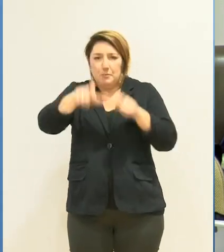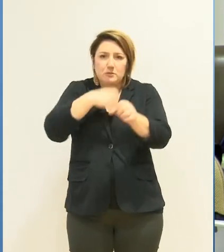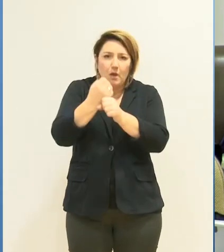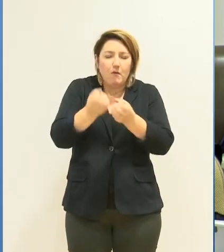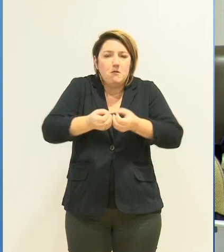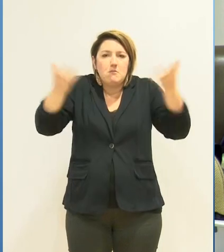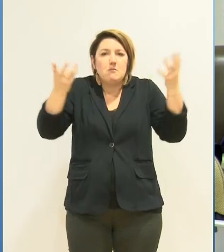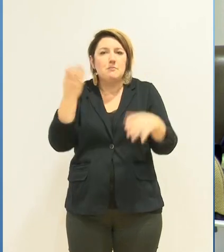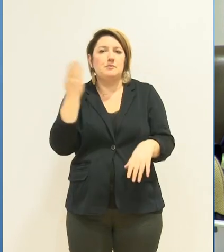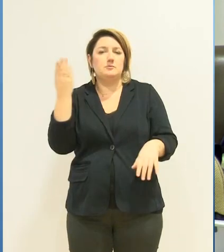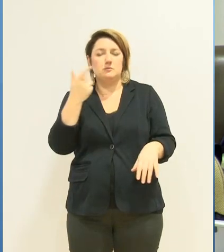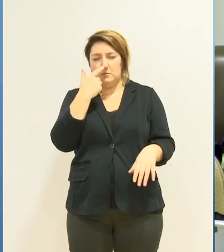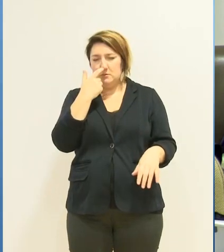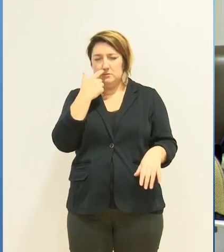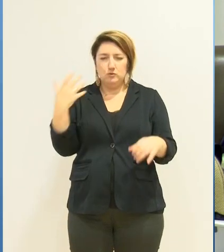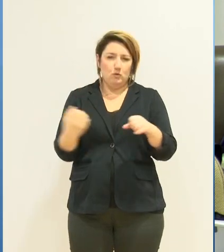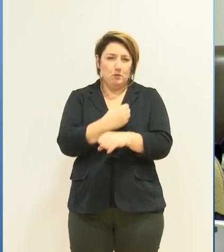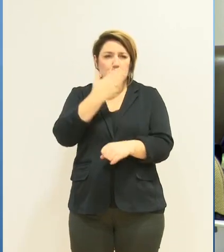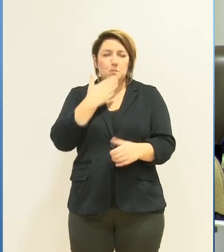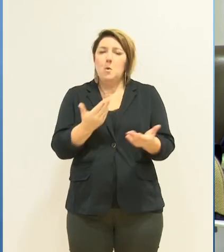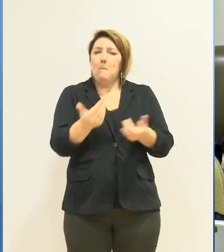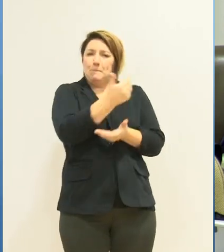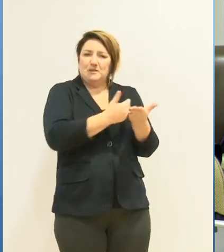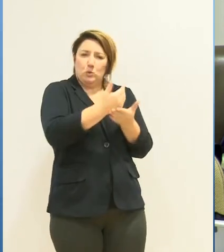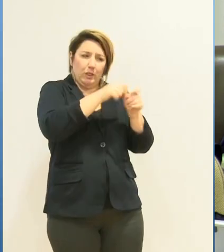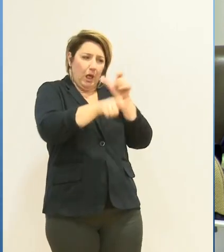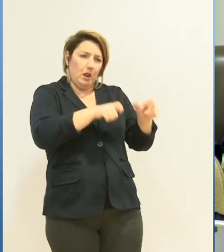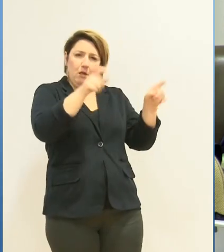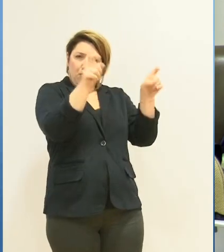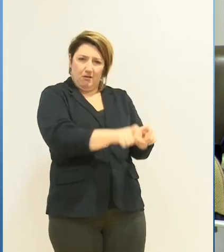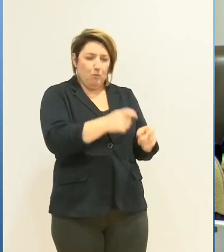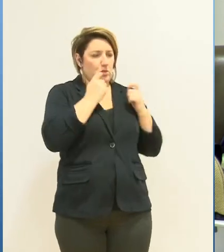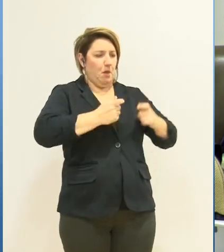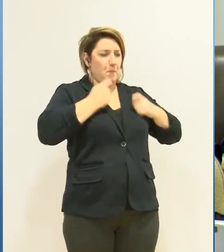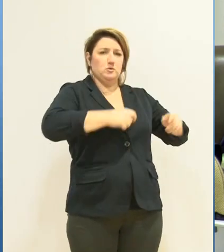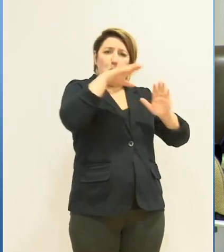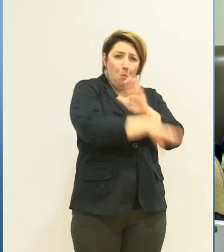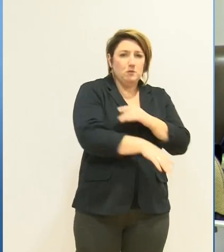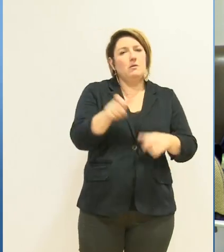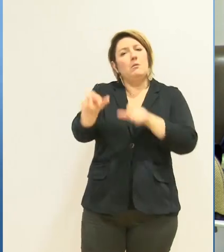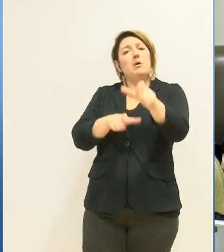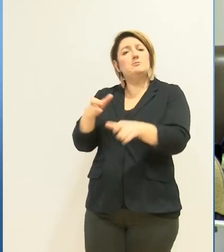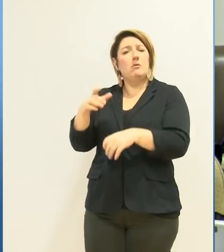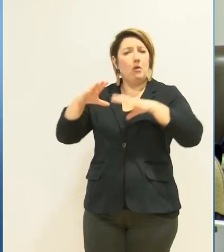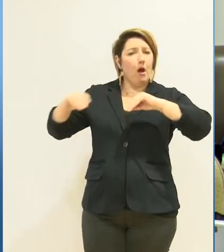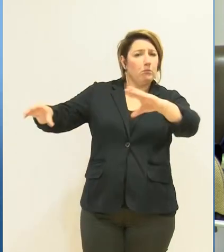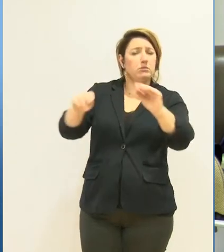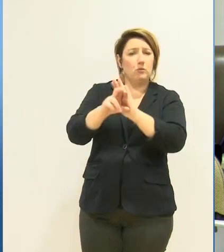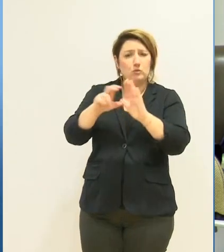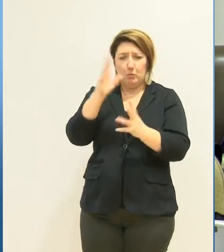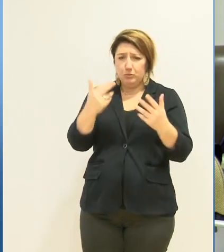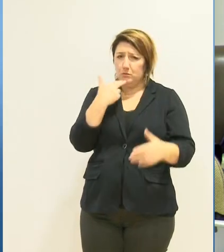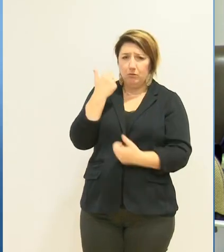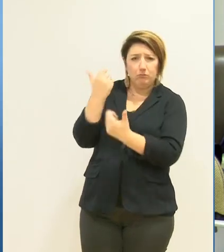induirait un mois bien vivre où les habitants de grenoble je me permets de poser la question il ya des communes qui ont